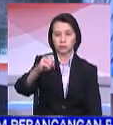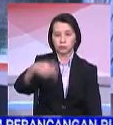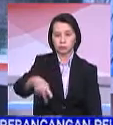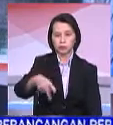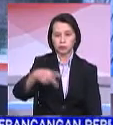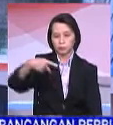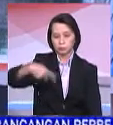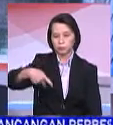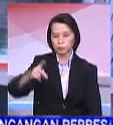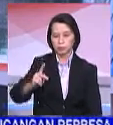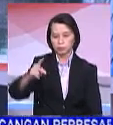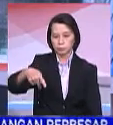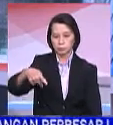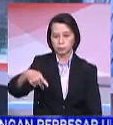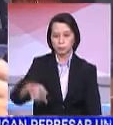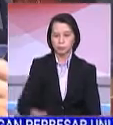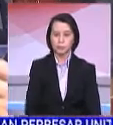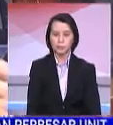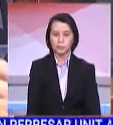Pipik Epi